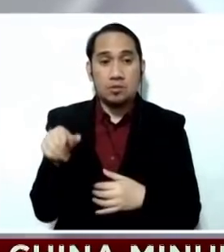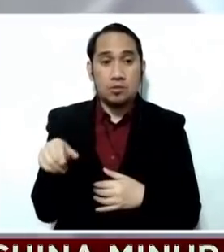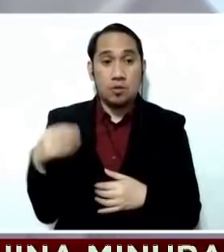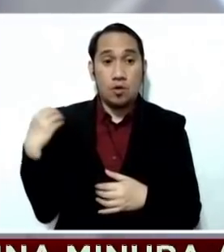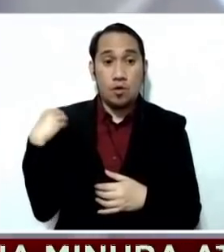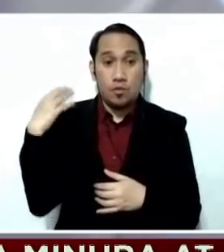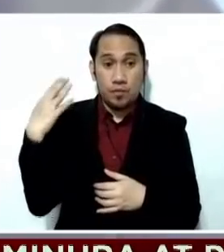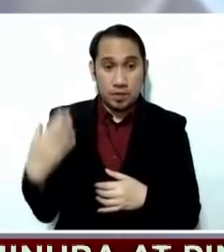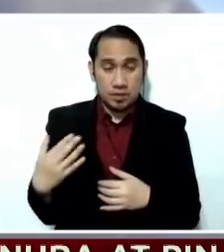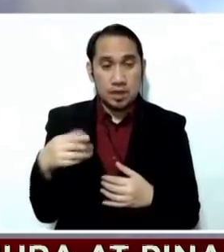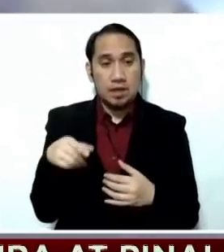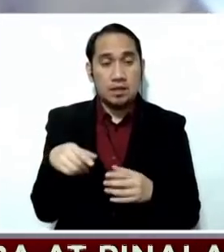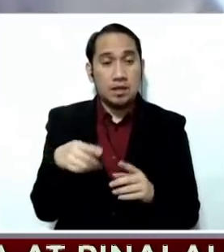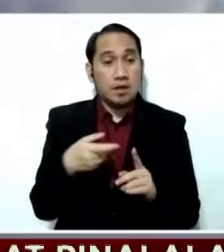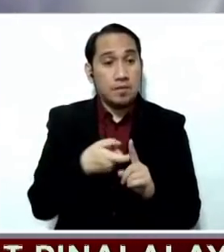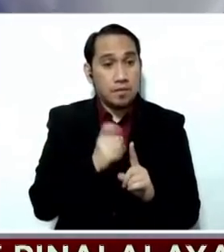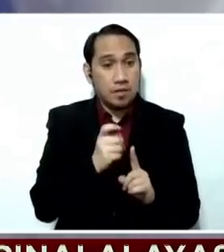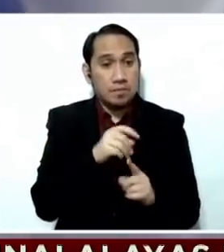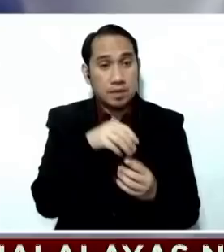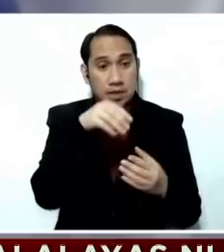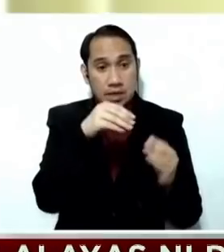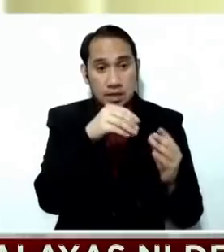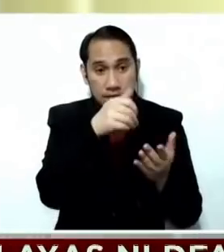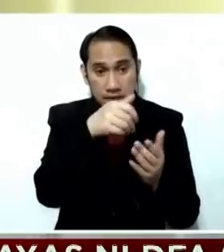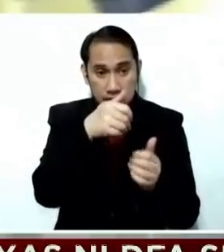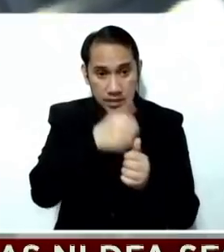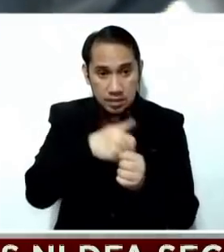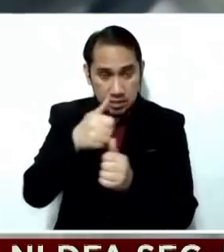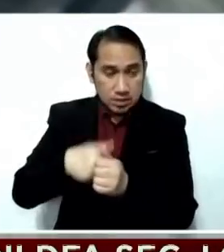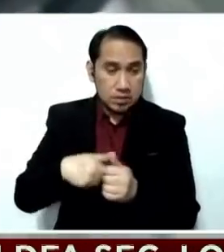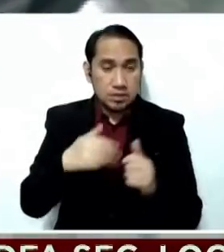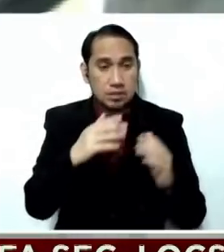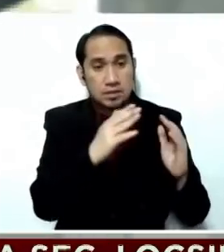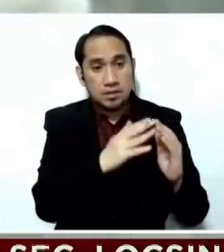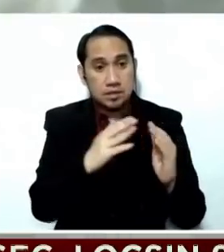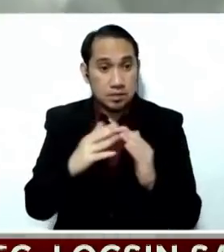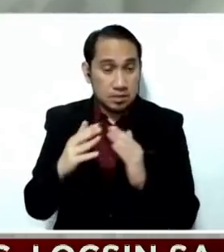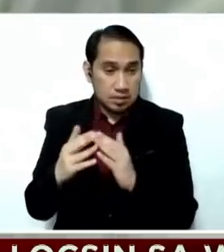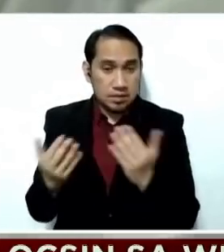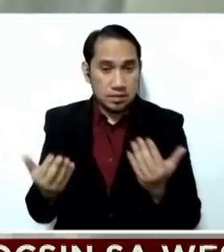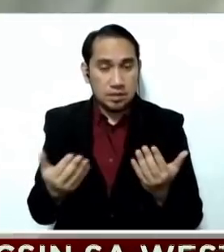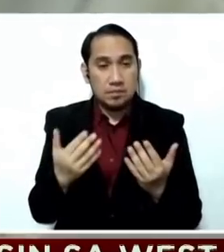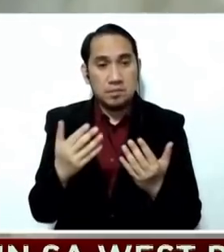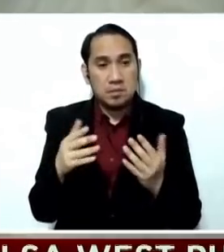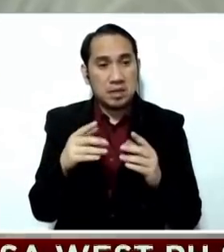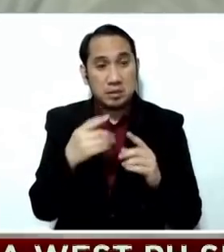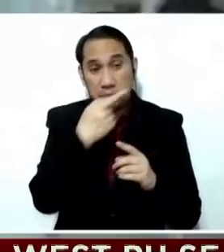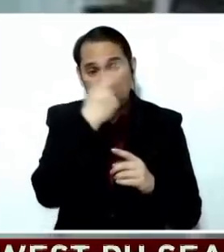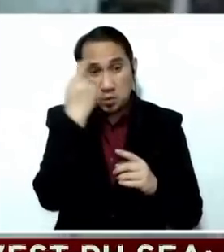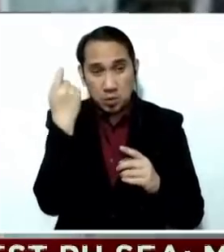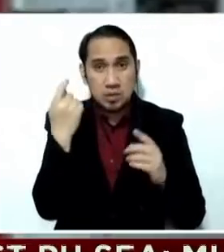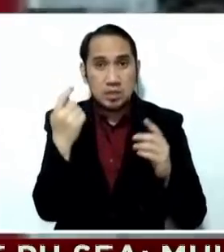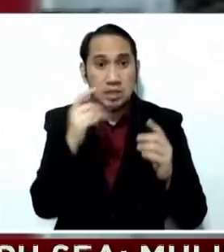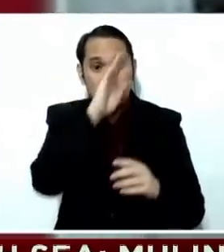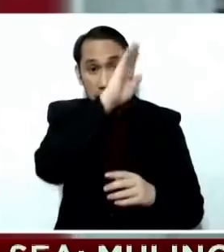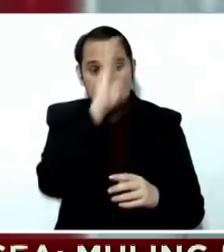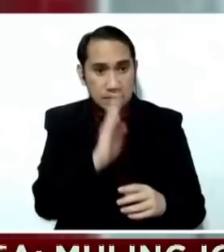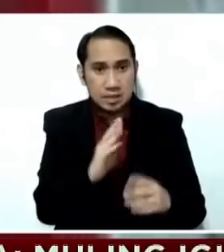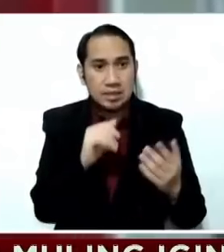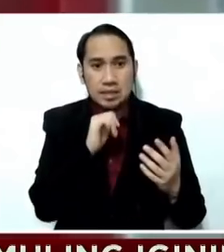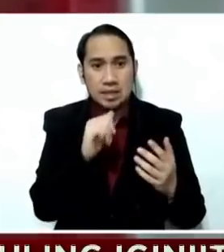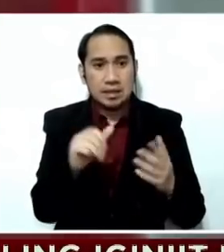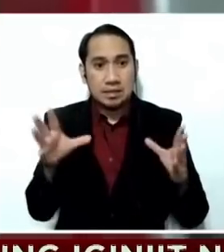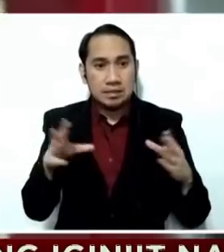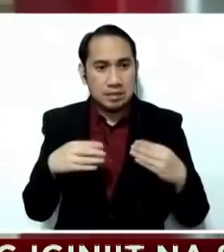piling lungsod sa Sputnik V kahit pa hindi ito tinanggap sa Brazil dahil sa ilang kakulangan sa impormasyon kaugnay ng safety, quality